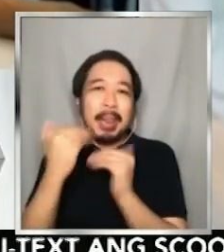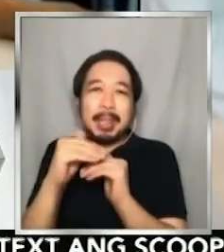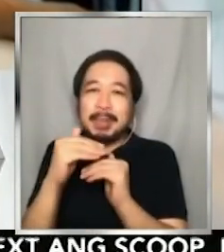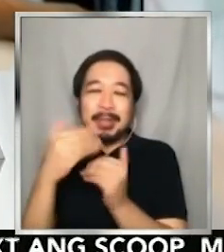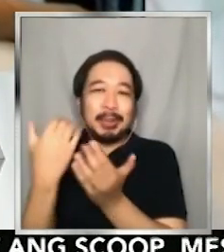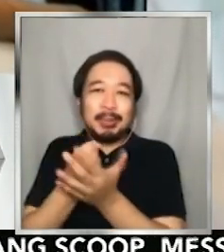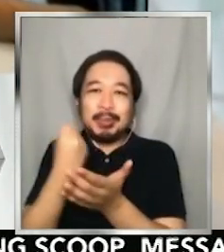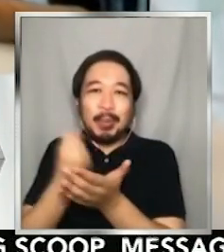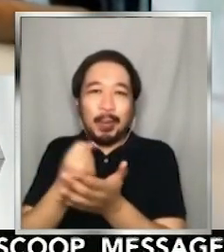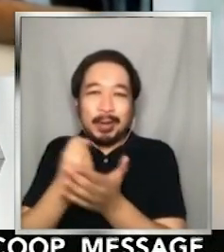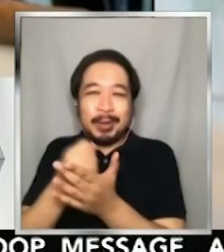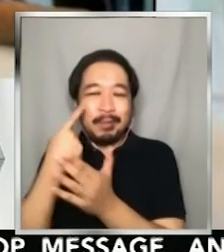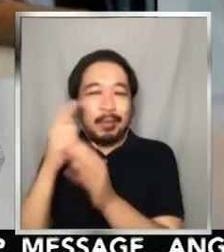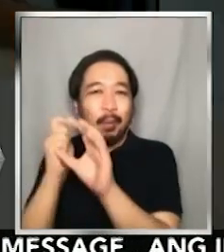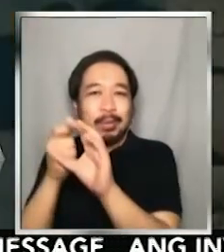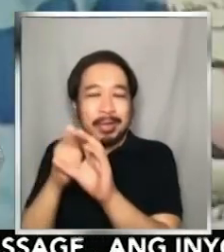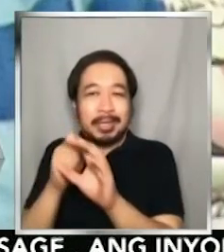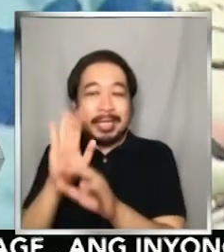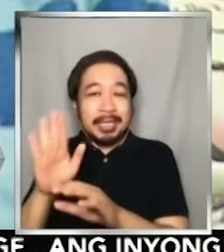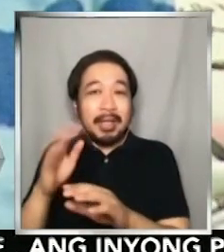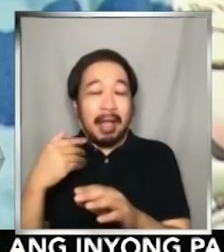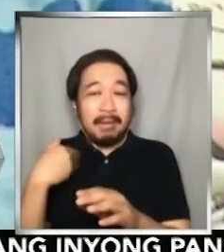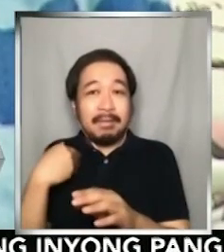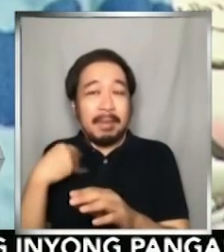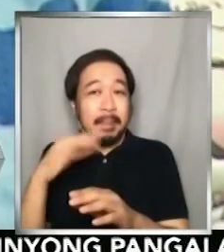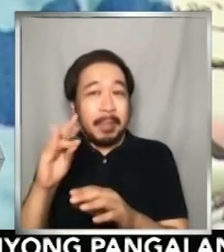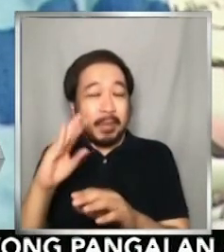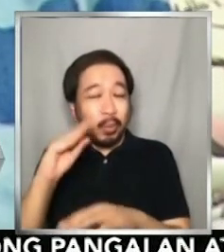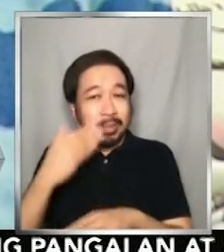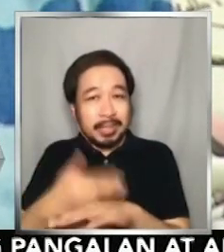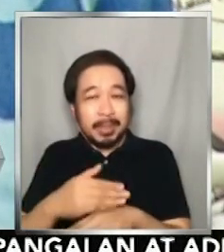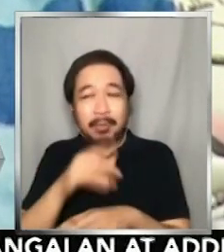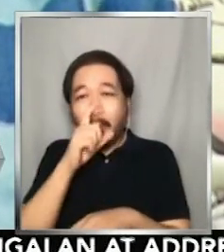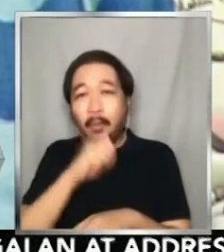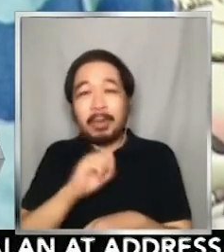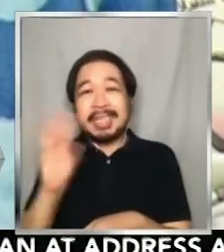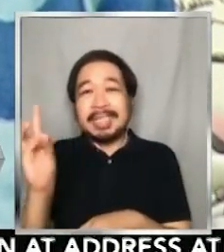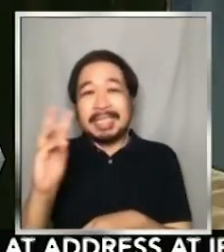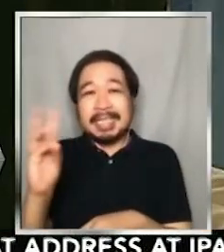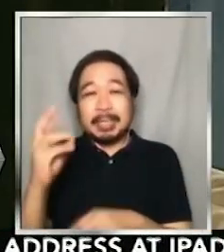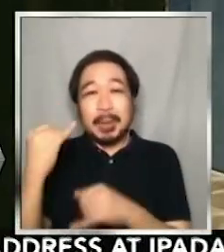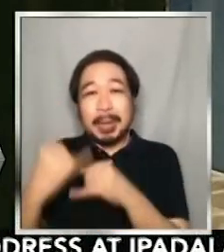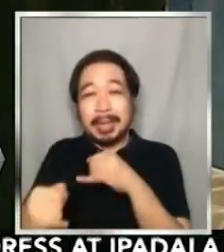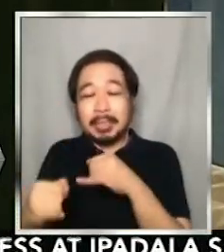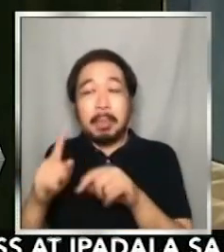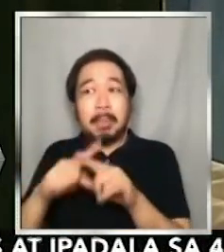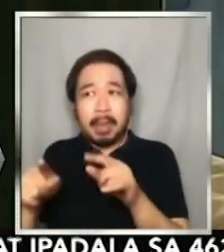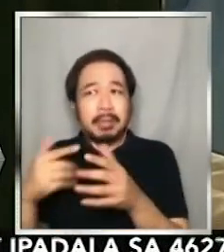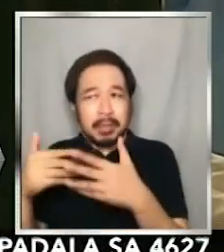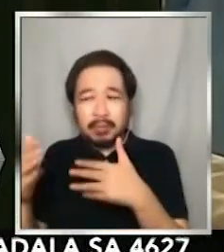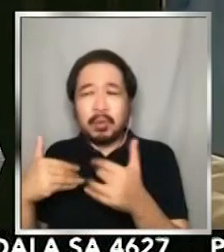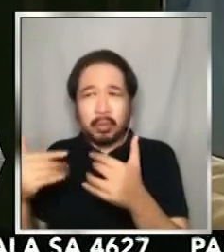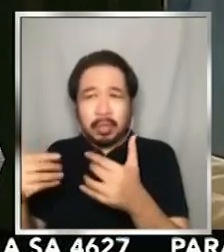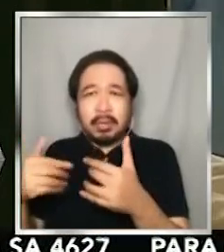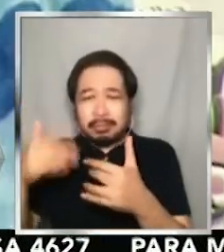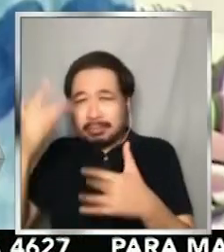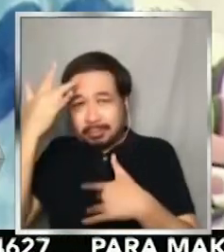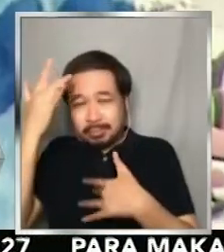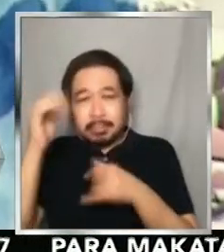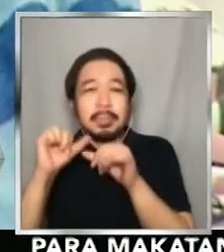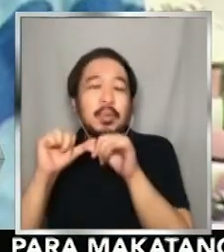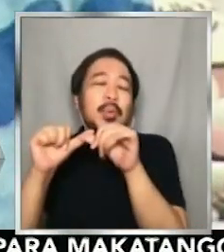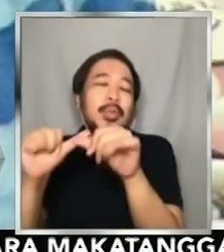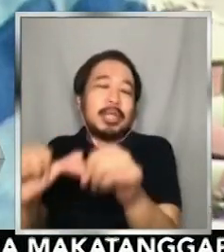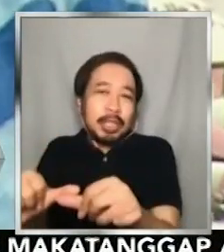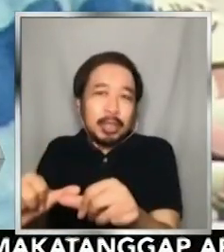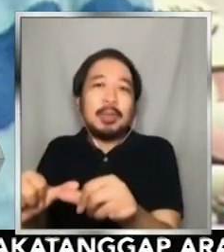bunso, 6 na taong gulang lang. Pero ang tinaningan patuloy na lumalaban. Hanggang ngayon, hindi nagupo ng iniindang sakit ang